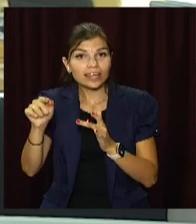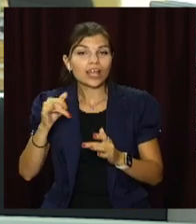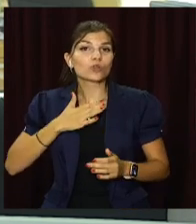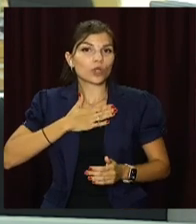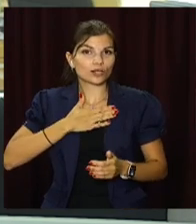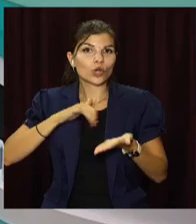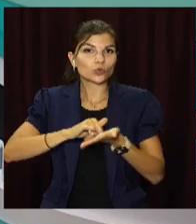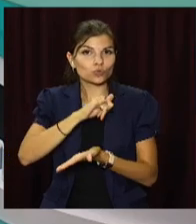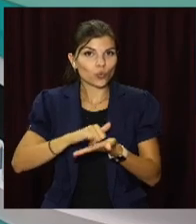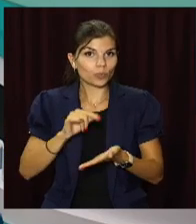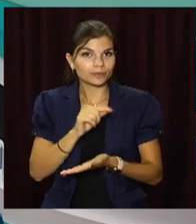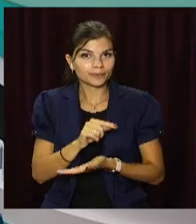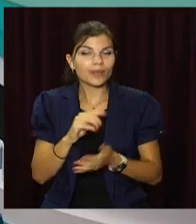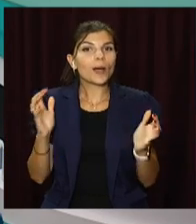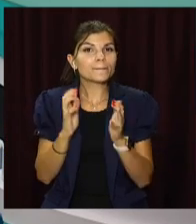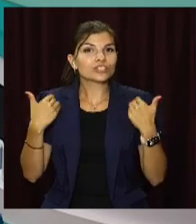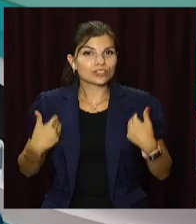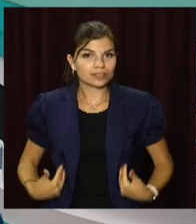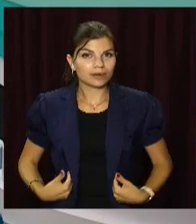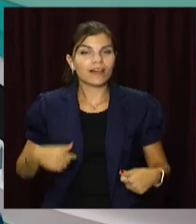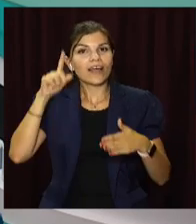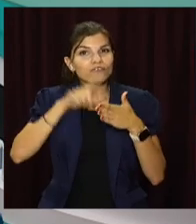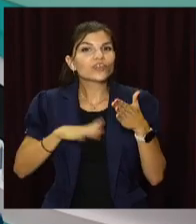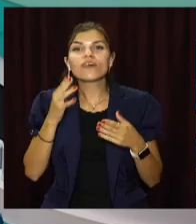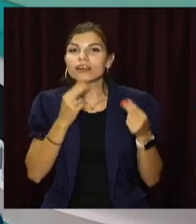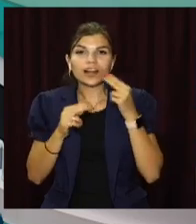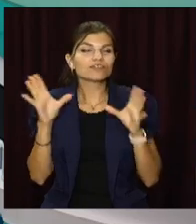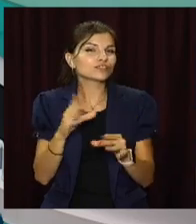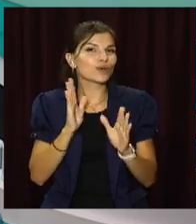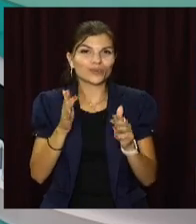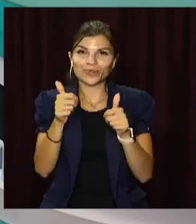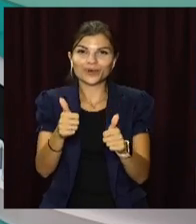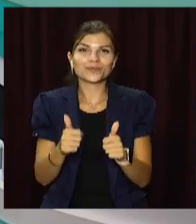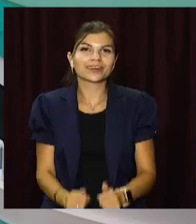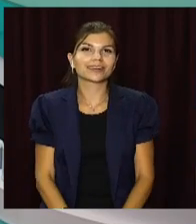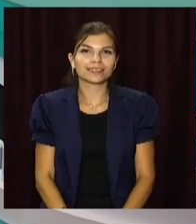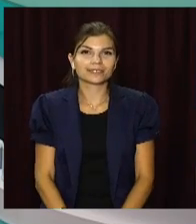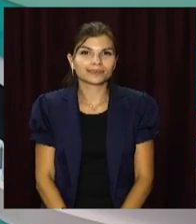та на нашому YouTube-каналі. Бережіть себе, вірте в краще і все буде добре.